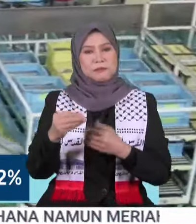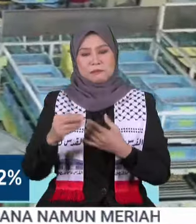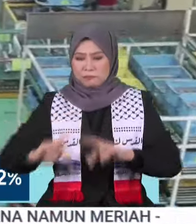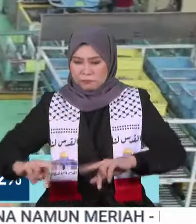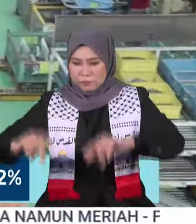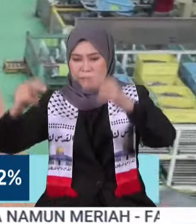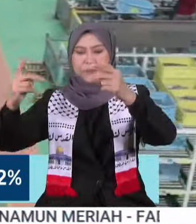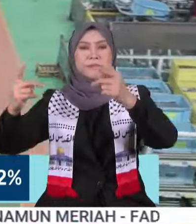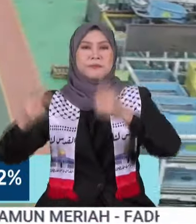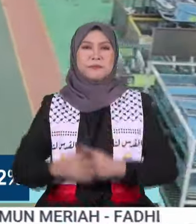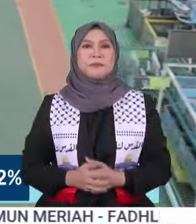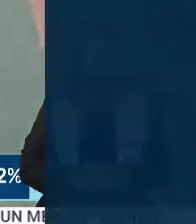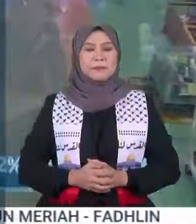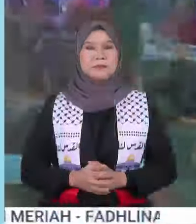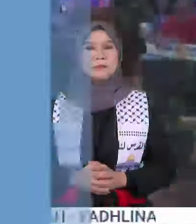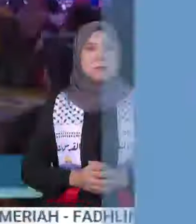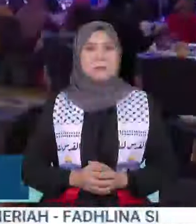pulih.